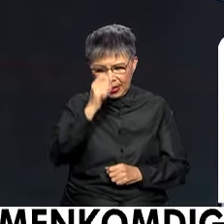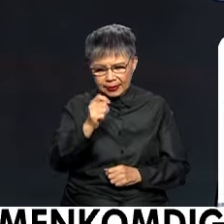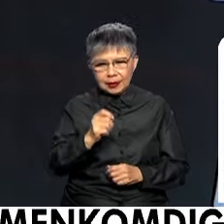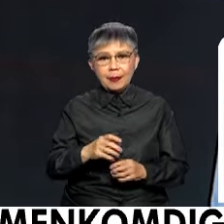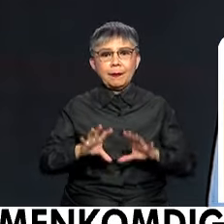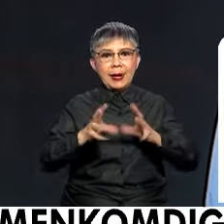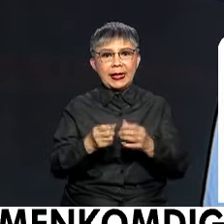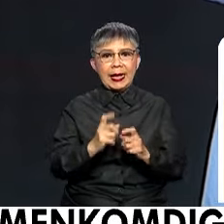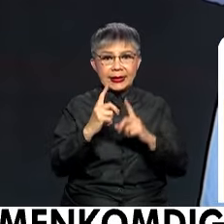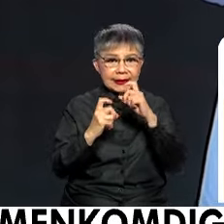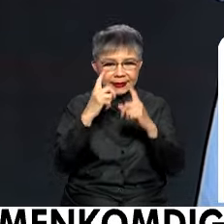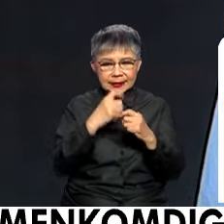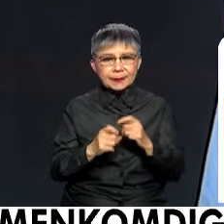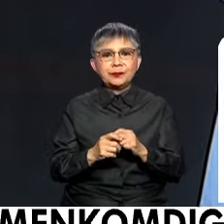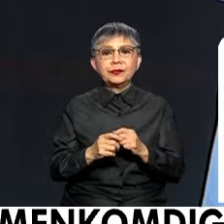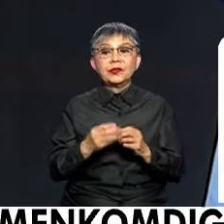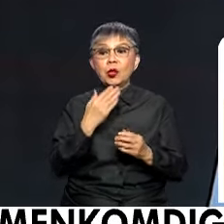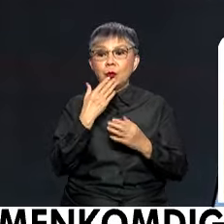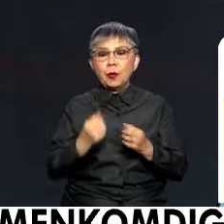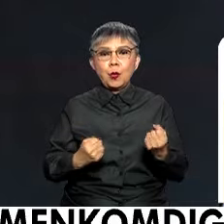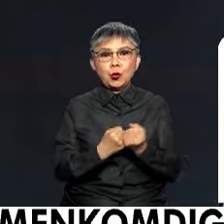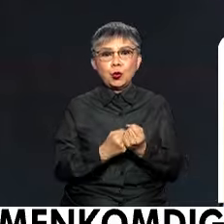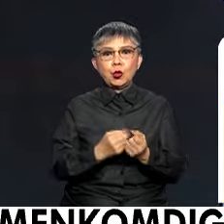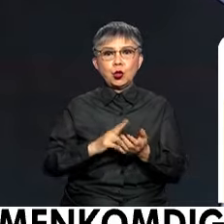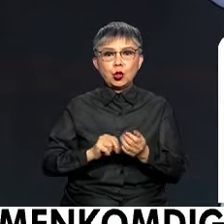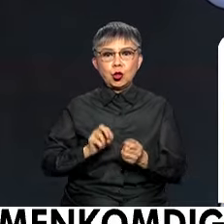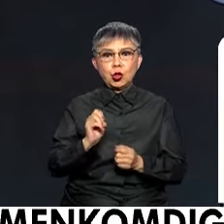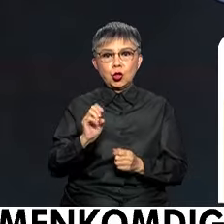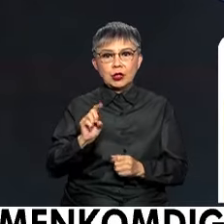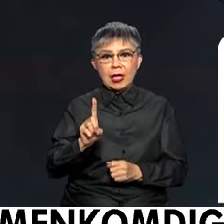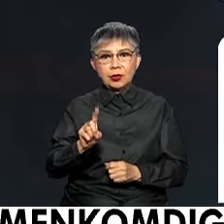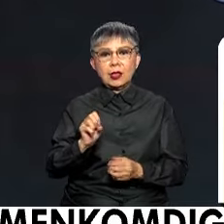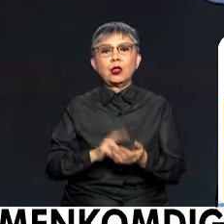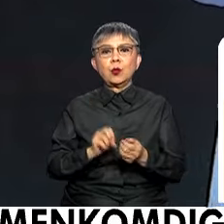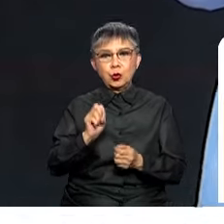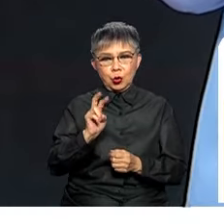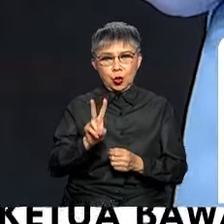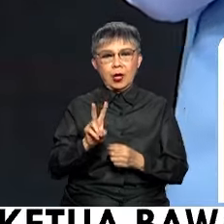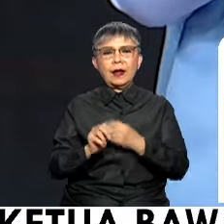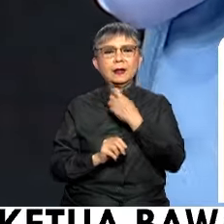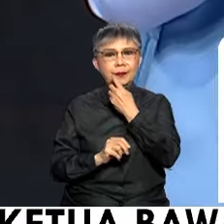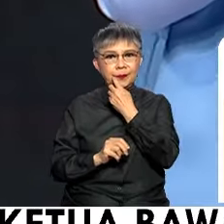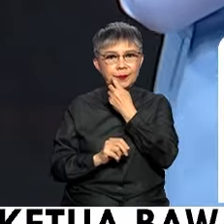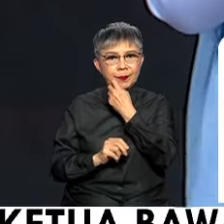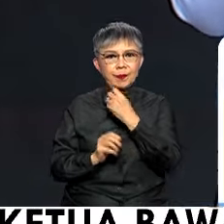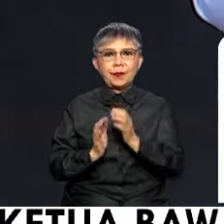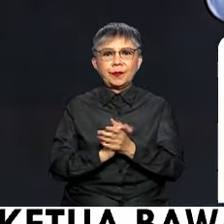panelis yang saya hormati pendukung 01 yang saya hormati seluruh pendukung